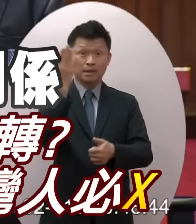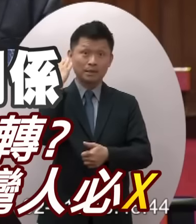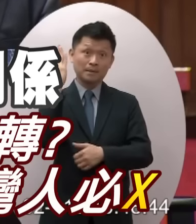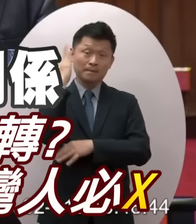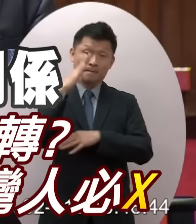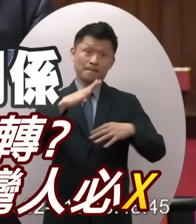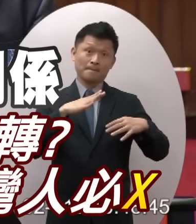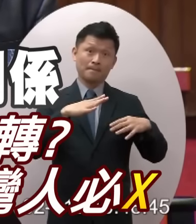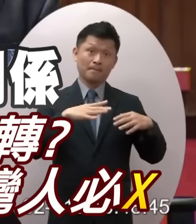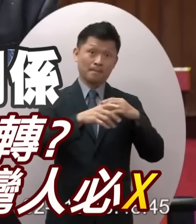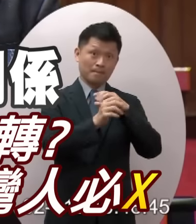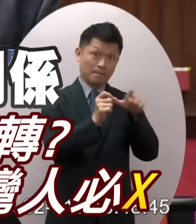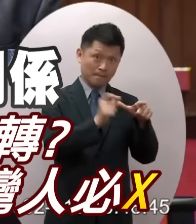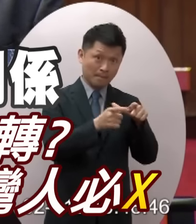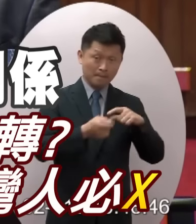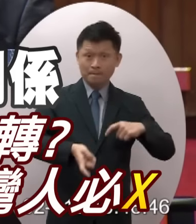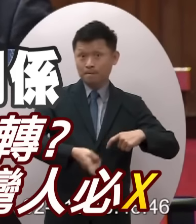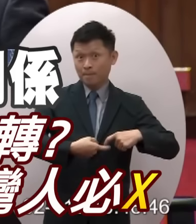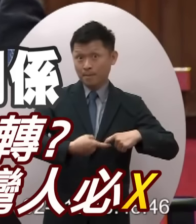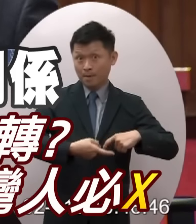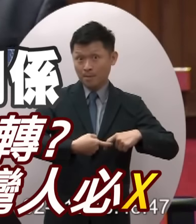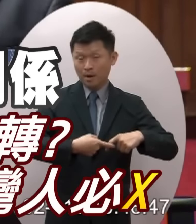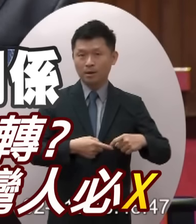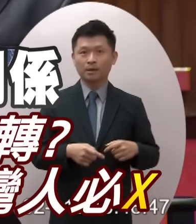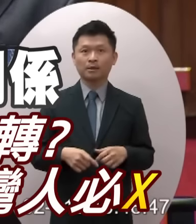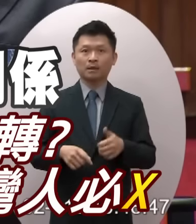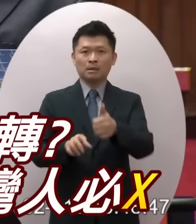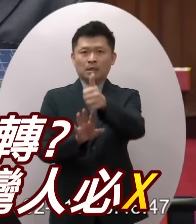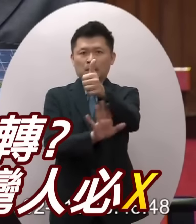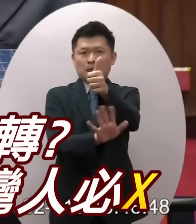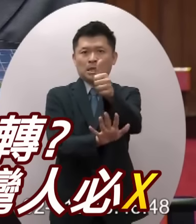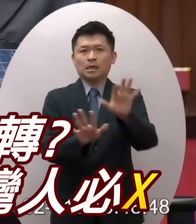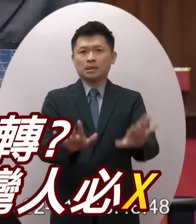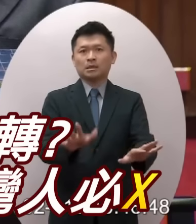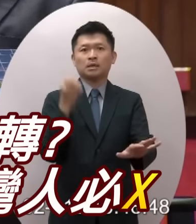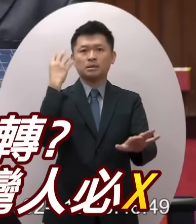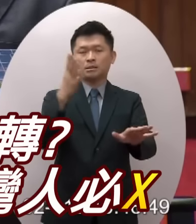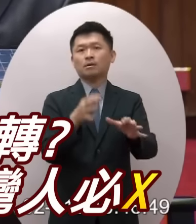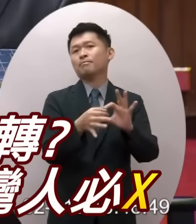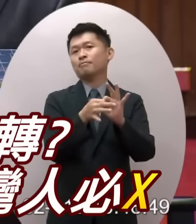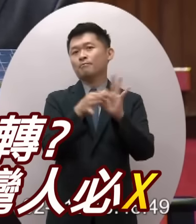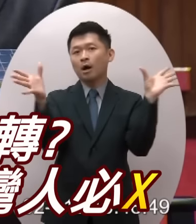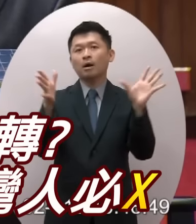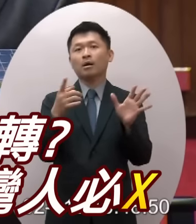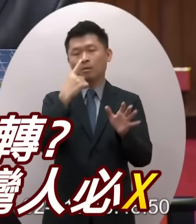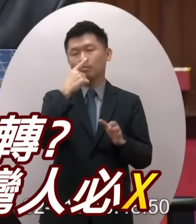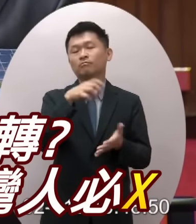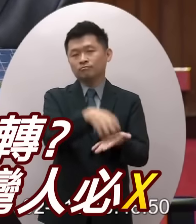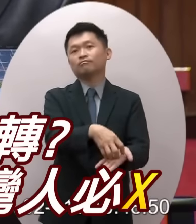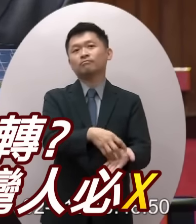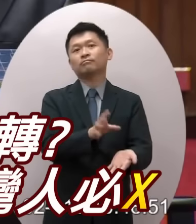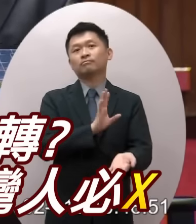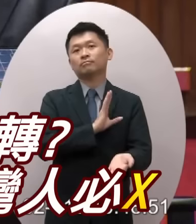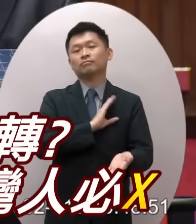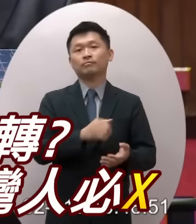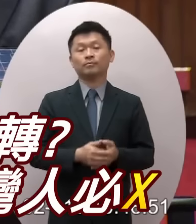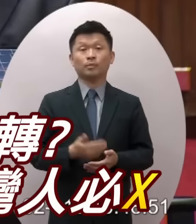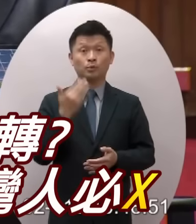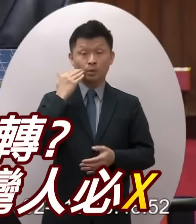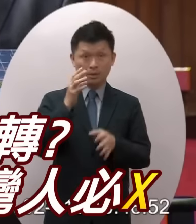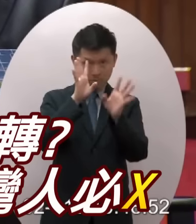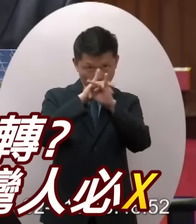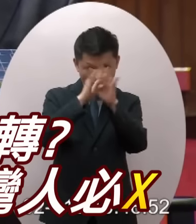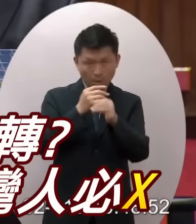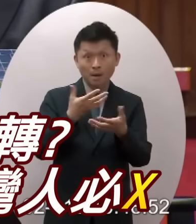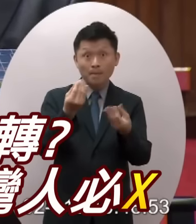你倒英台的内阁完全无关系。我马上甲你转因啦，但是你若无查，就